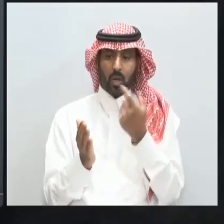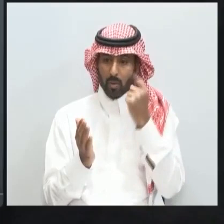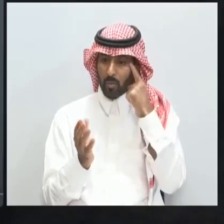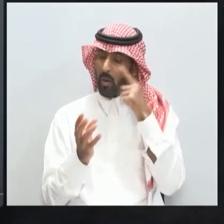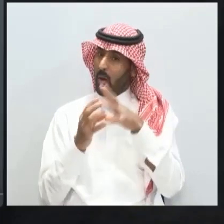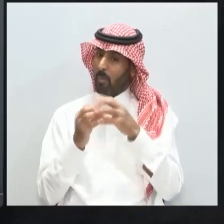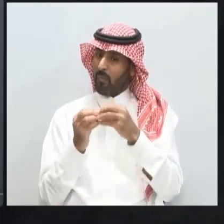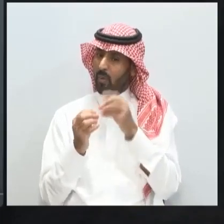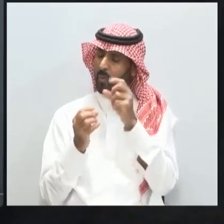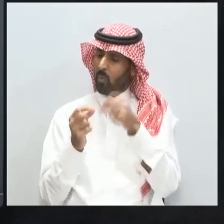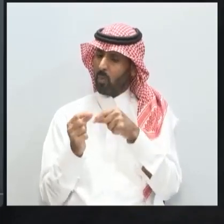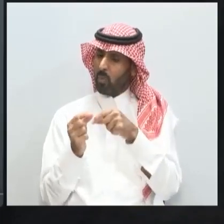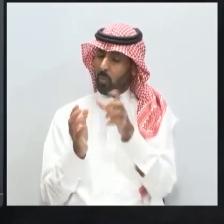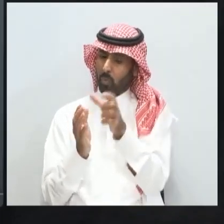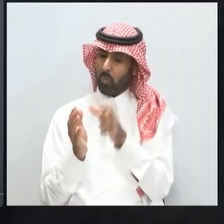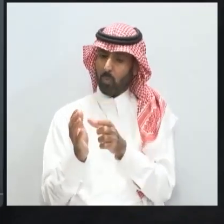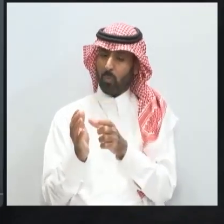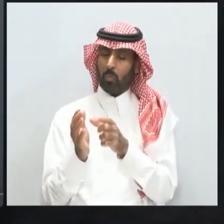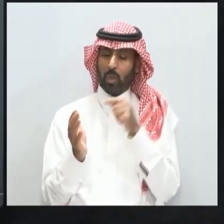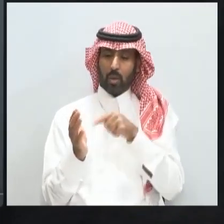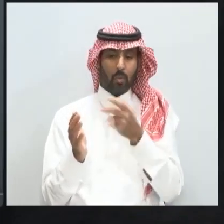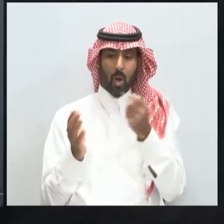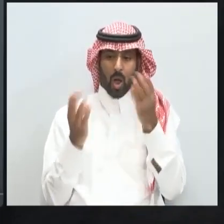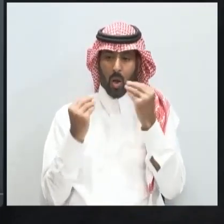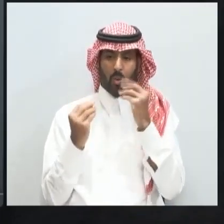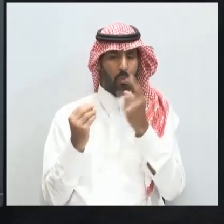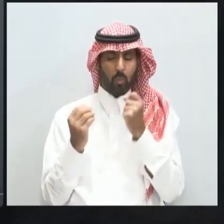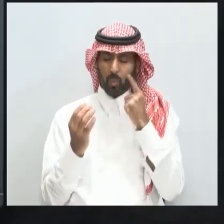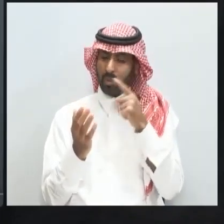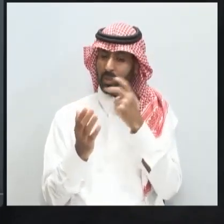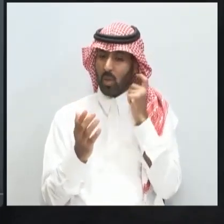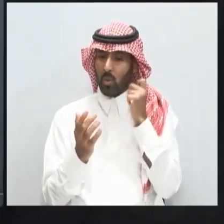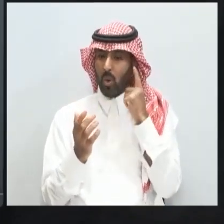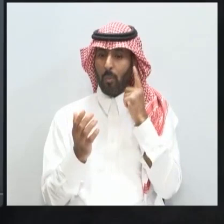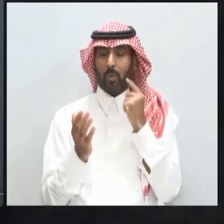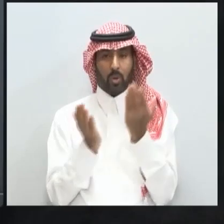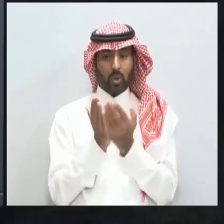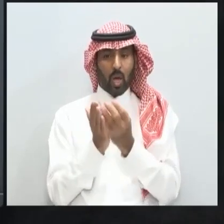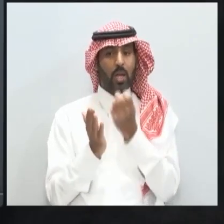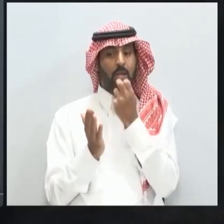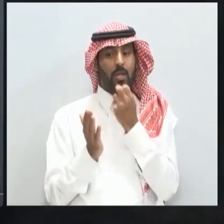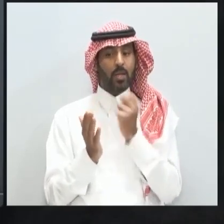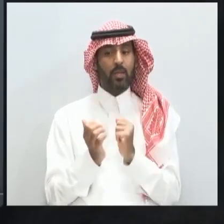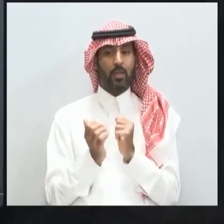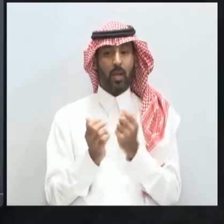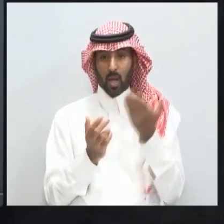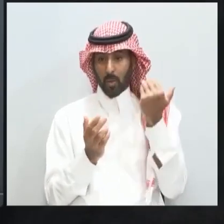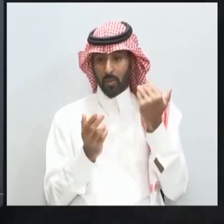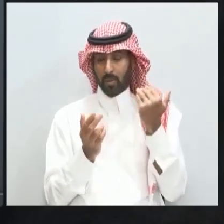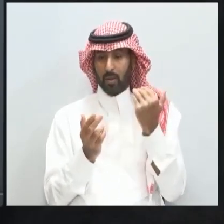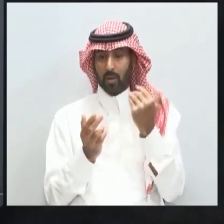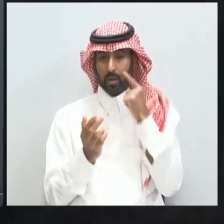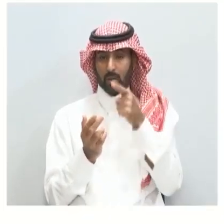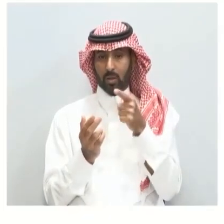مفاهيم هذه الماده وعن معرفه علوم هذه الماده علوم القران قبل ذلكم